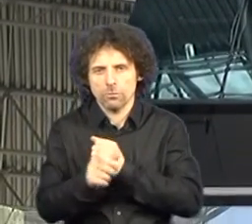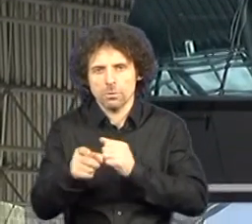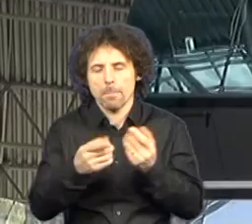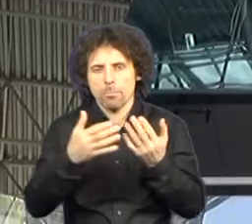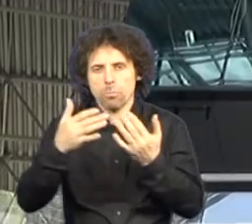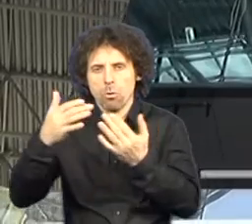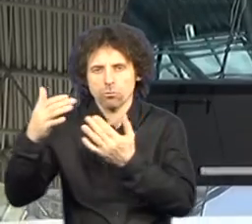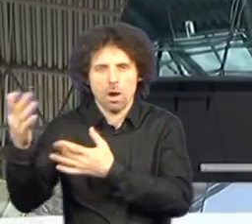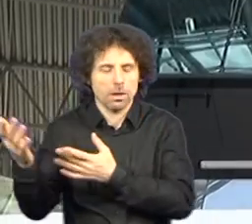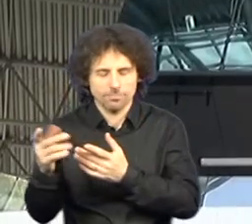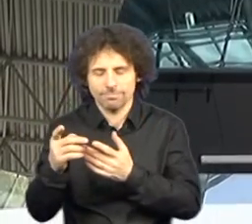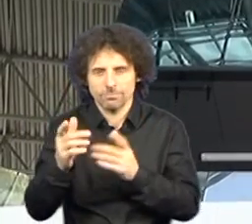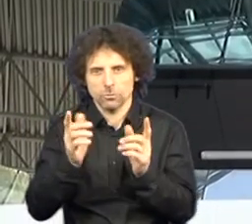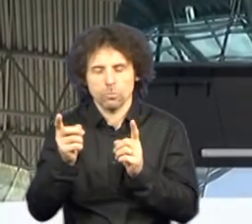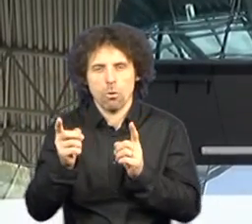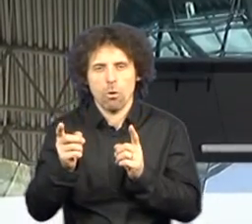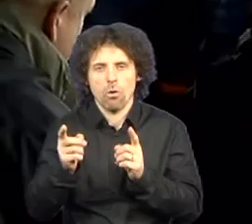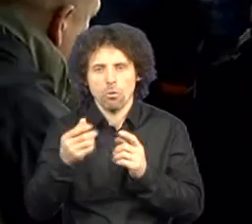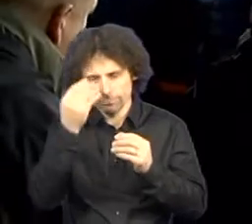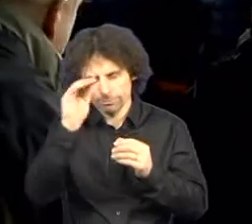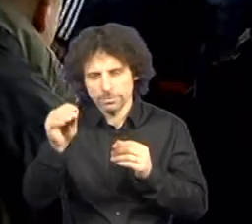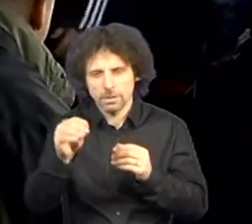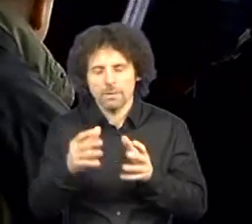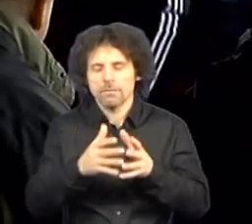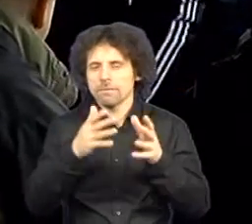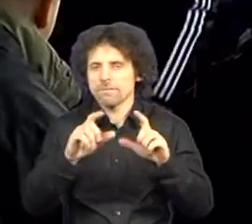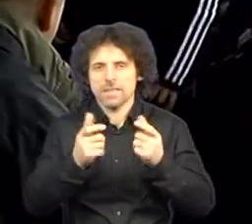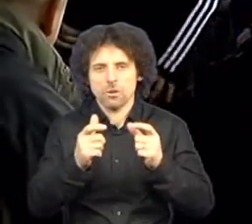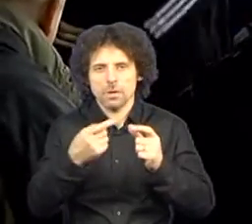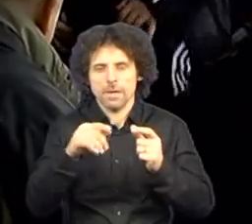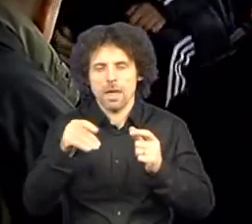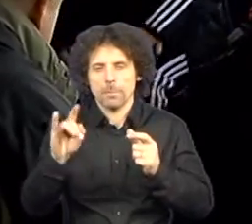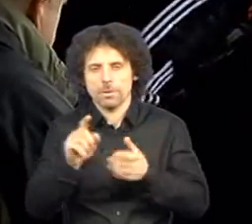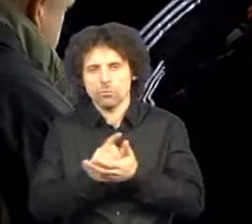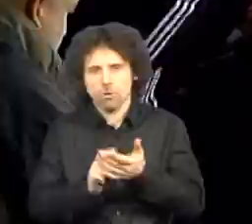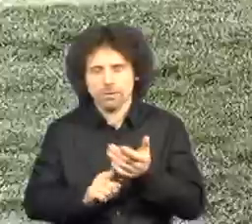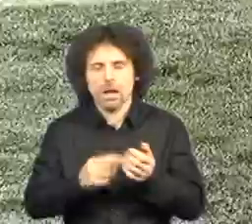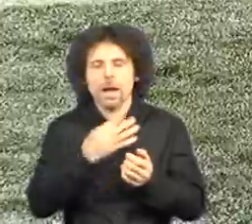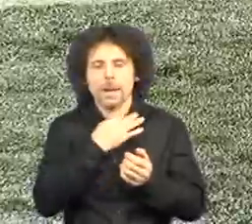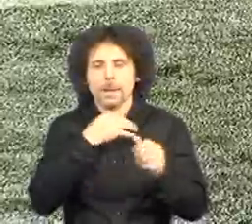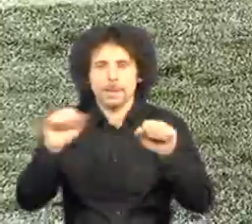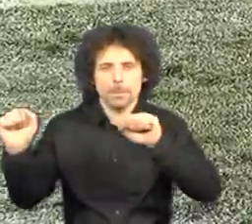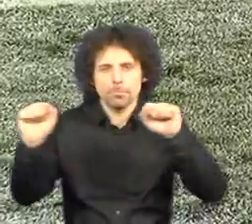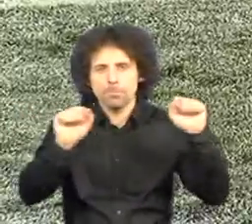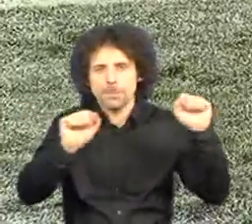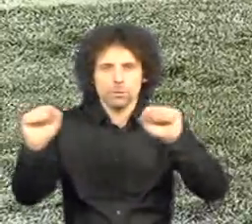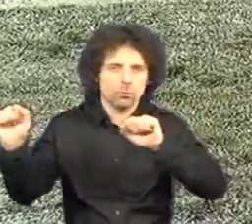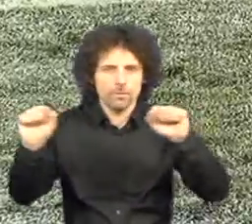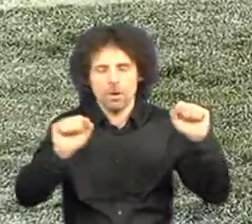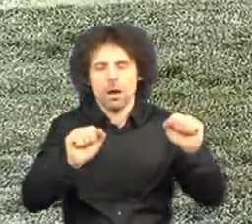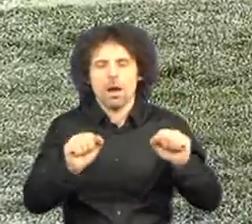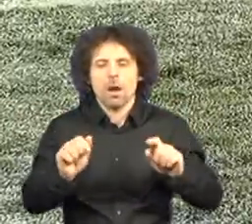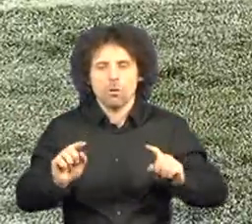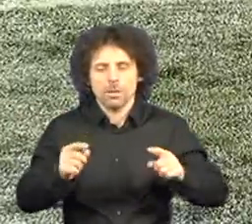że pożarowy obiekt broni się sam. Wielkie derby śląska to ogromne wydarzenie sportowe. Ważne przede wszystkim dla kibiców, dlatego w organizację meczu